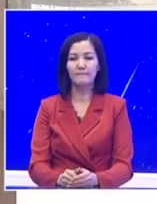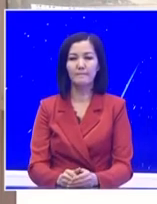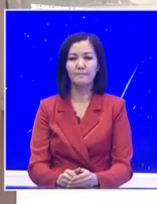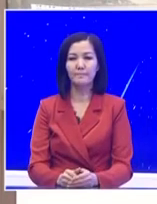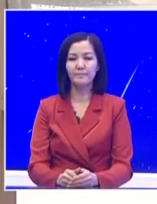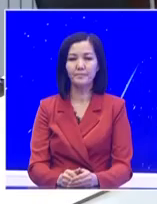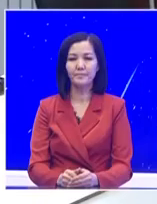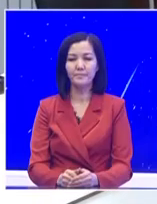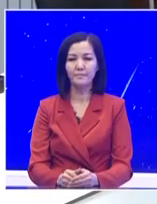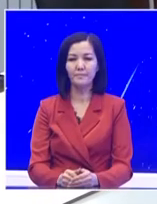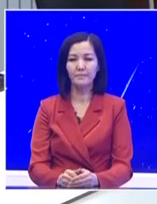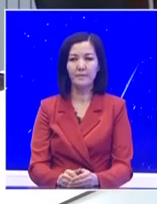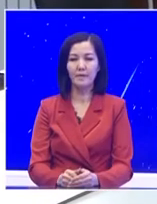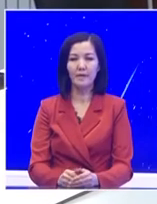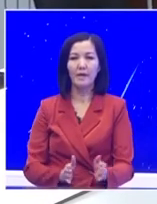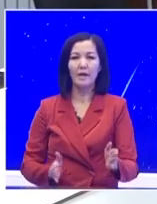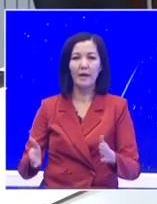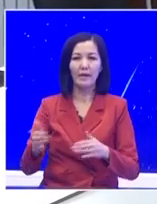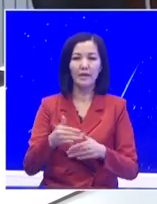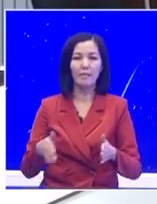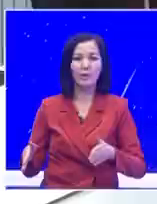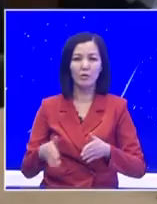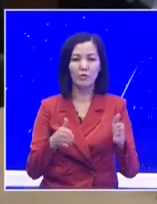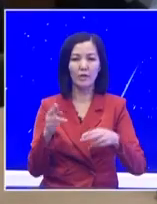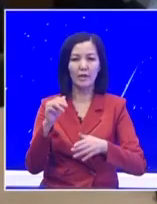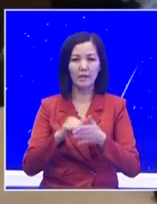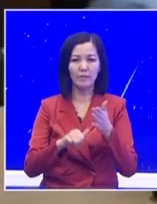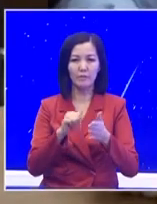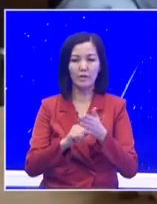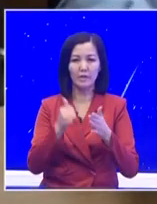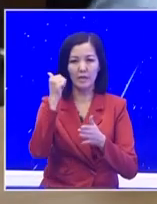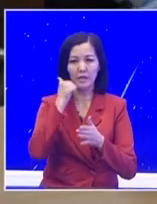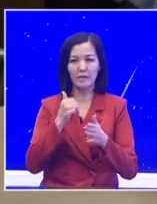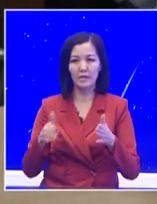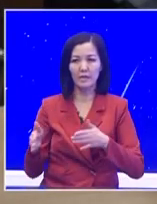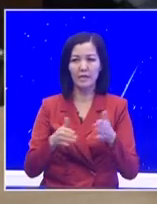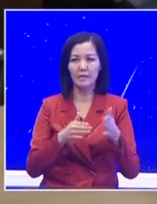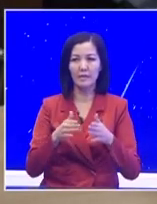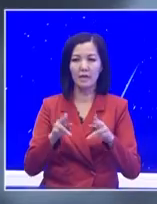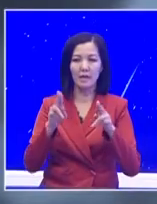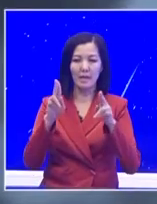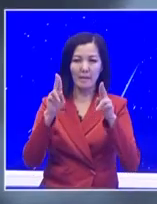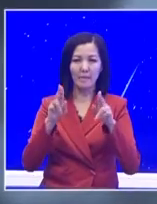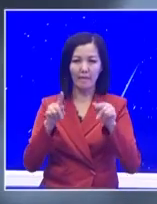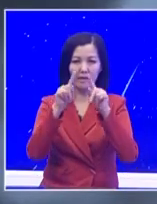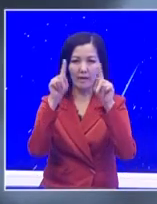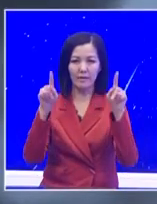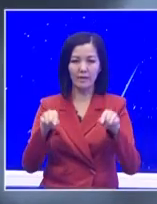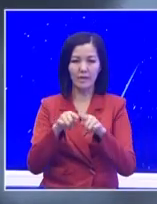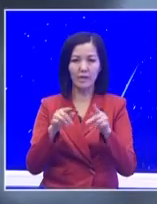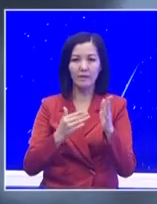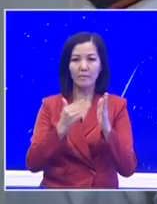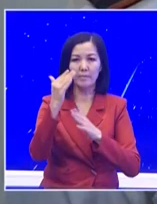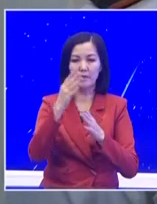Орына келтіреміз бәрін. Айналмалы жолдардағы анықталған кемшіліктің бірі ескі трасса бойындағы жол белгілері стандартқа сай